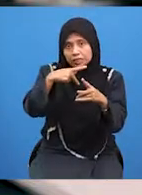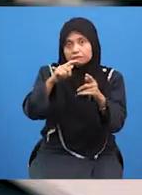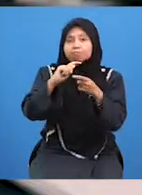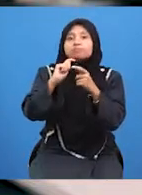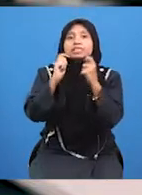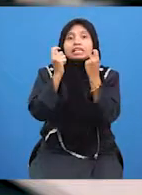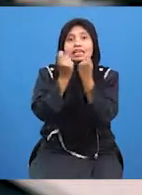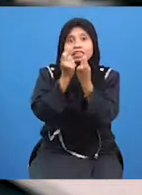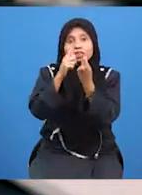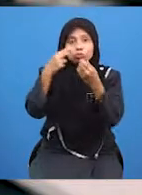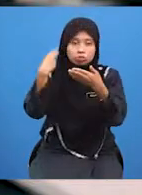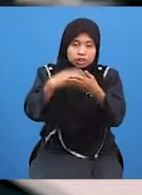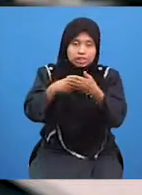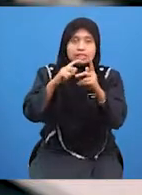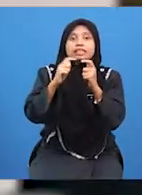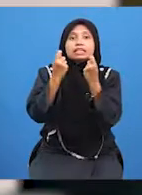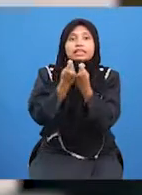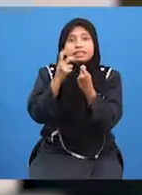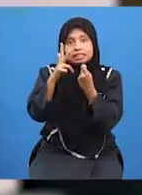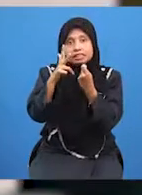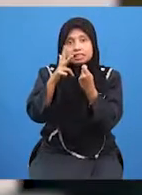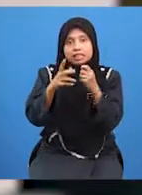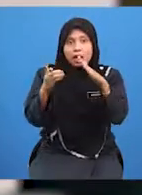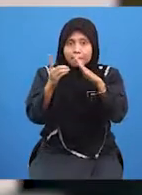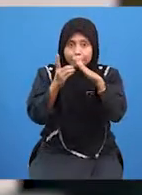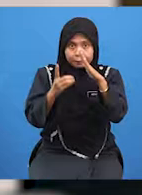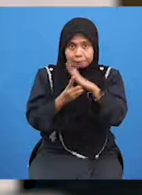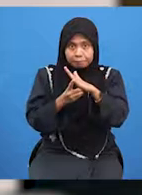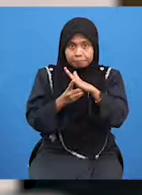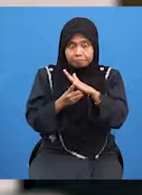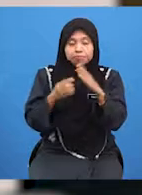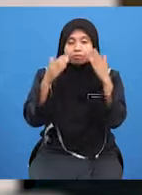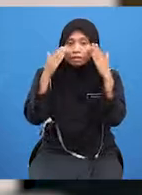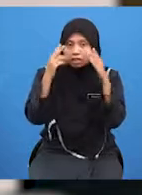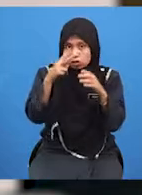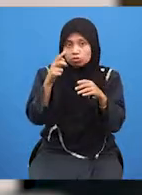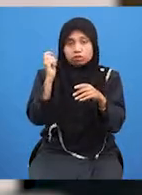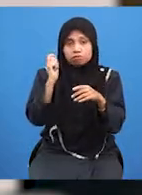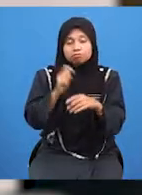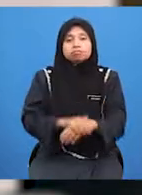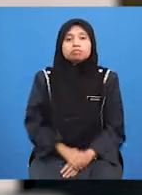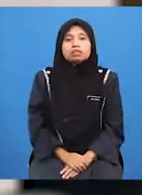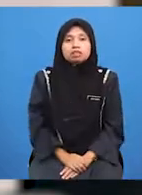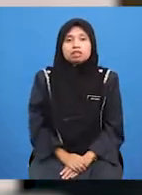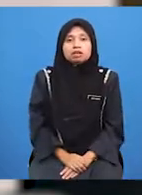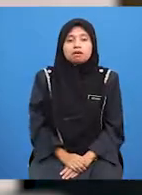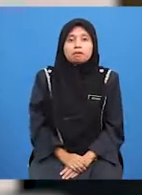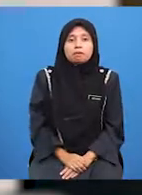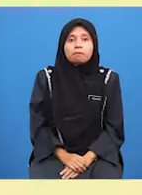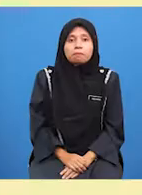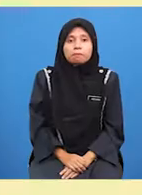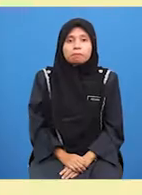1 hingga tingkatan 3. Berdasarkan pemerhatian sepintas lalu yang dilakukan sebentar tadi,